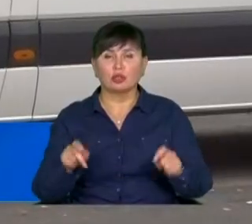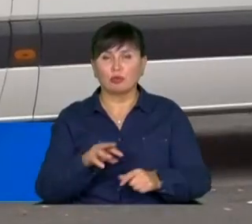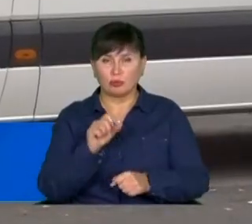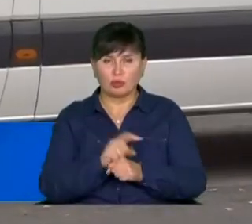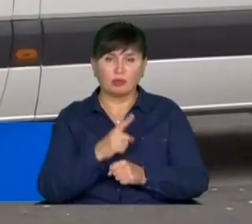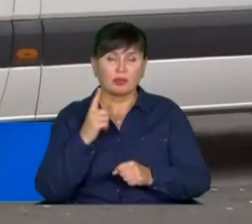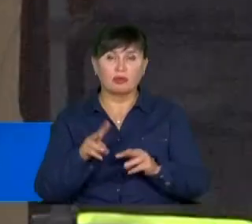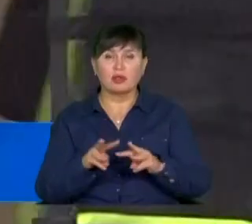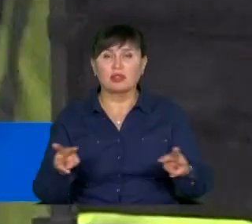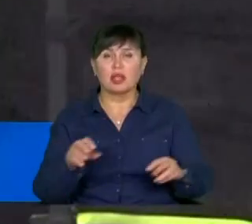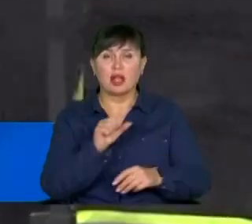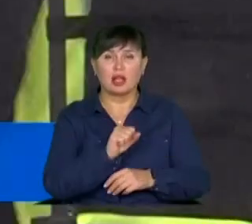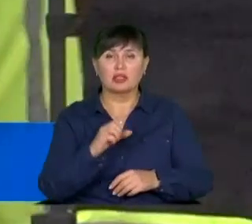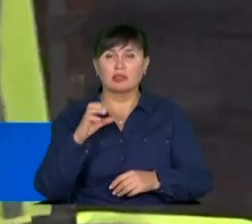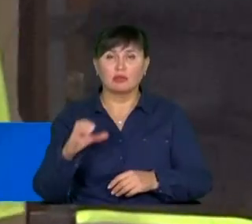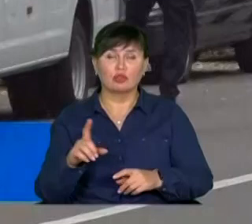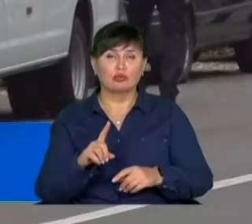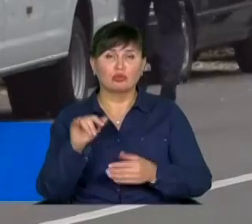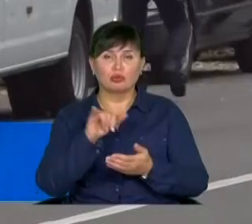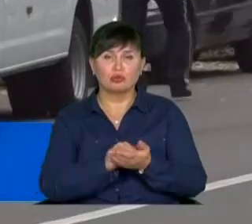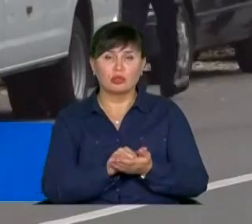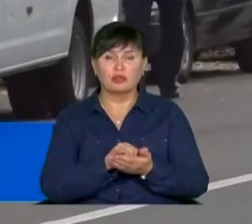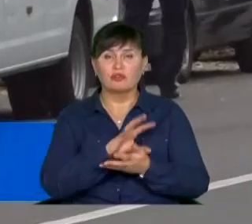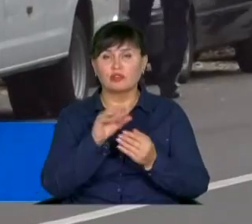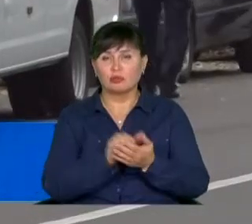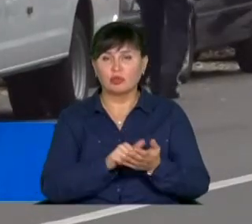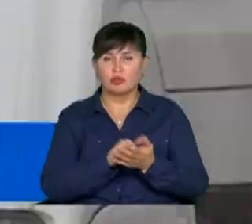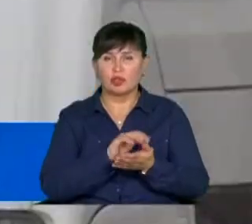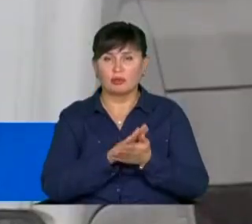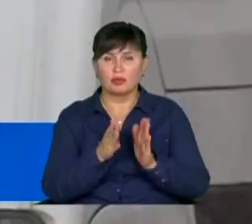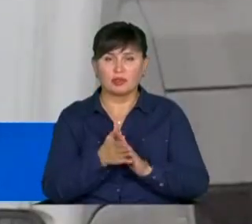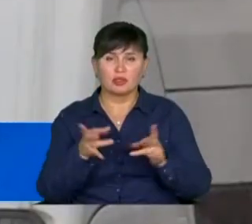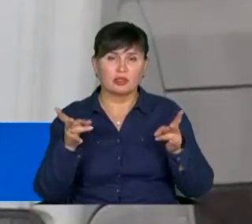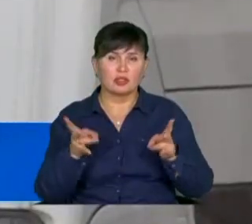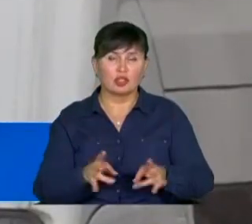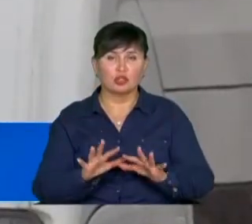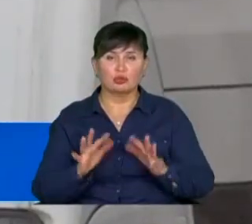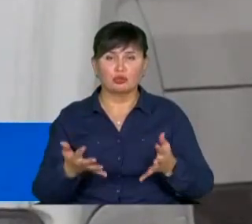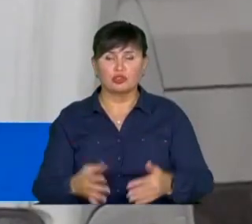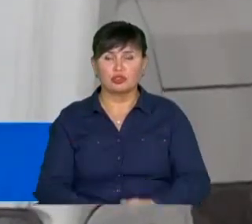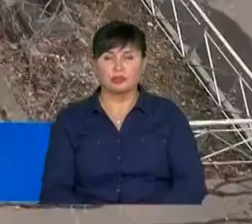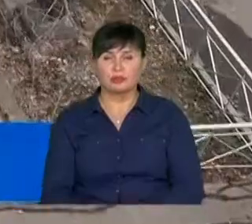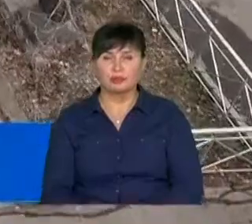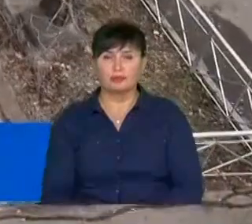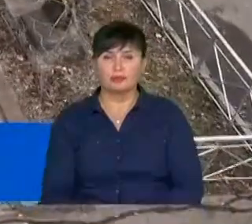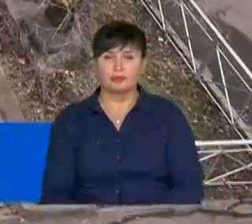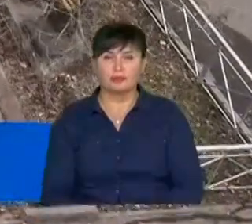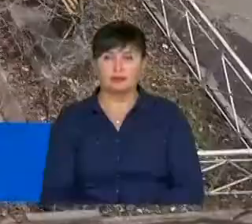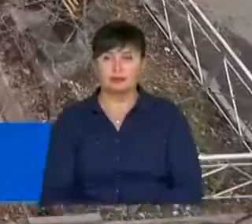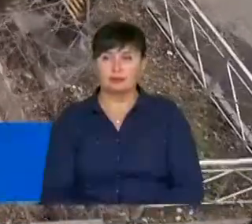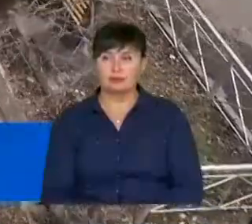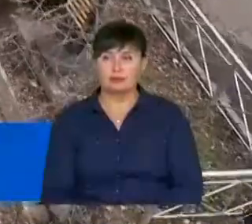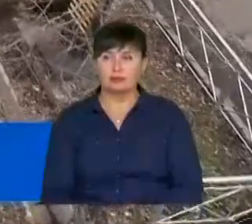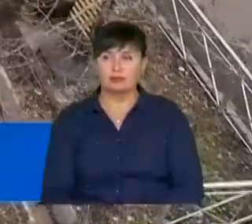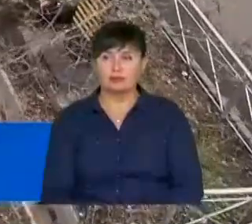поручению премьер-министра Алихана Смаилова, чтобы установить все причины и обстоятельства трагического случая. Аделя Жаркенова, Рашидин Якупов,